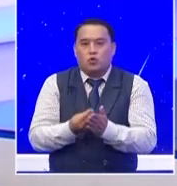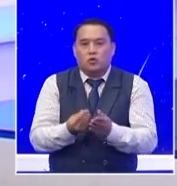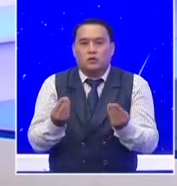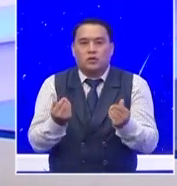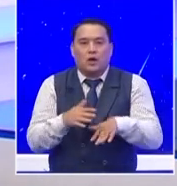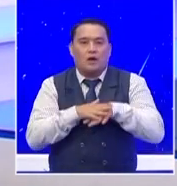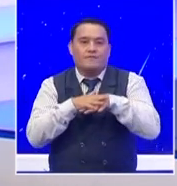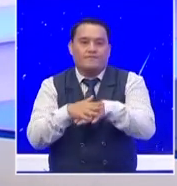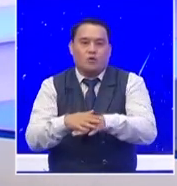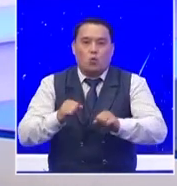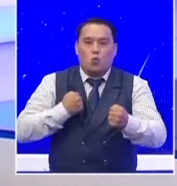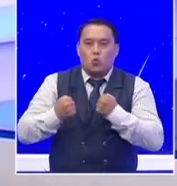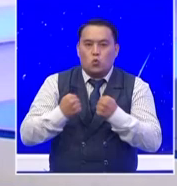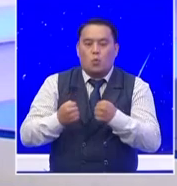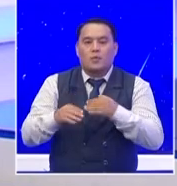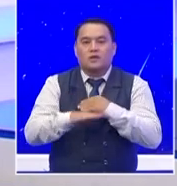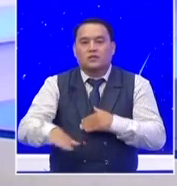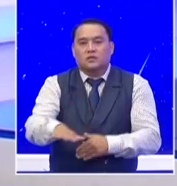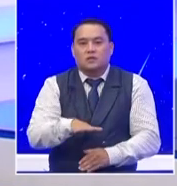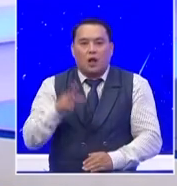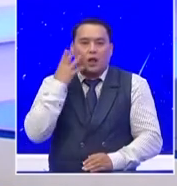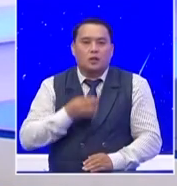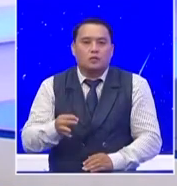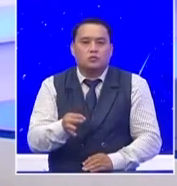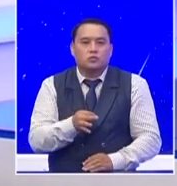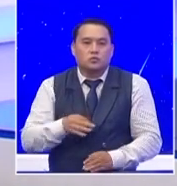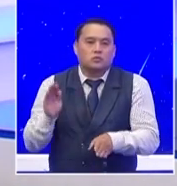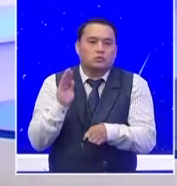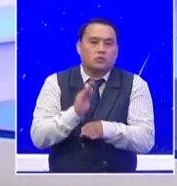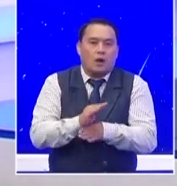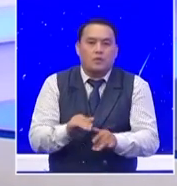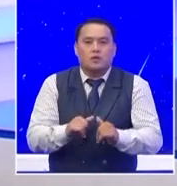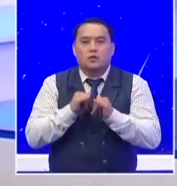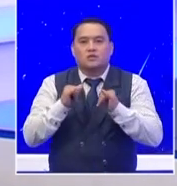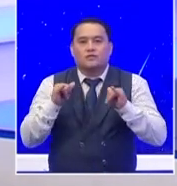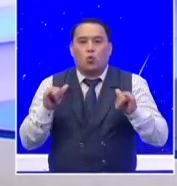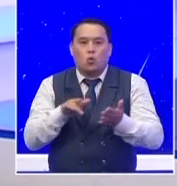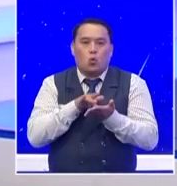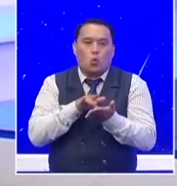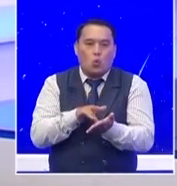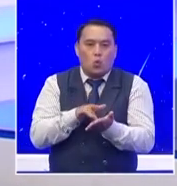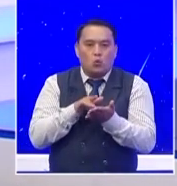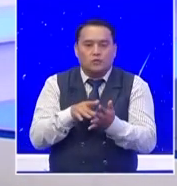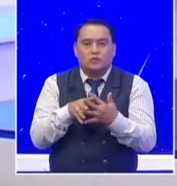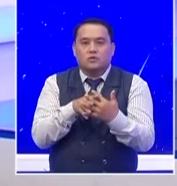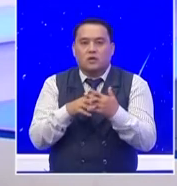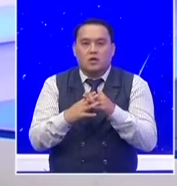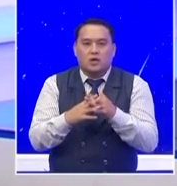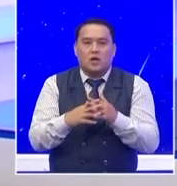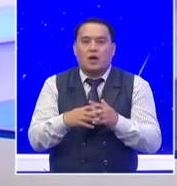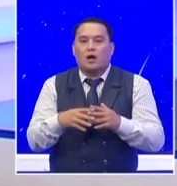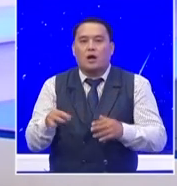средств. Берегоукрепление прибрежной зоны «Жемчужины Семиречья» придаст дополнительный импульс развитию курортной линии поселков Акши и